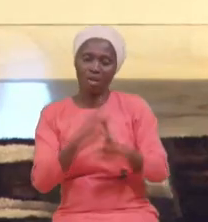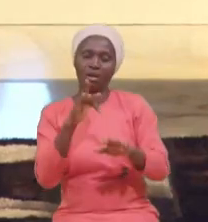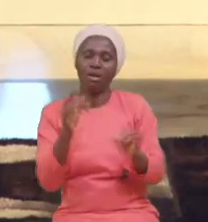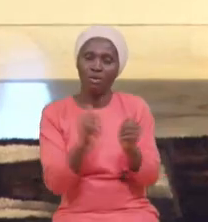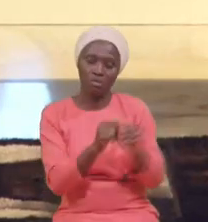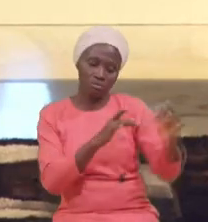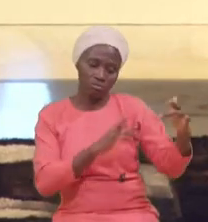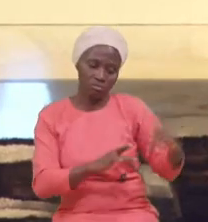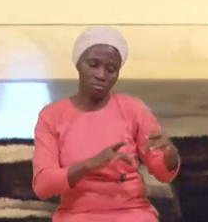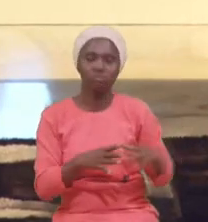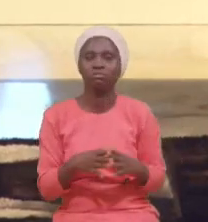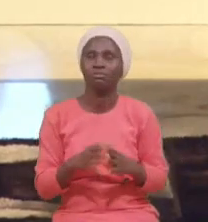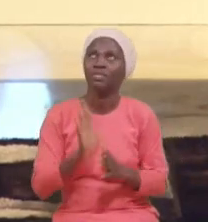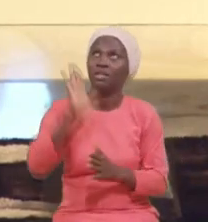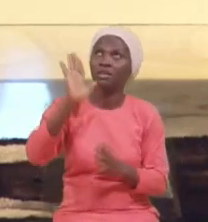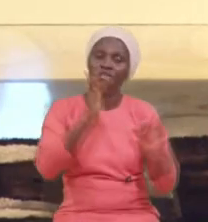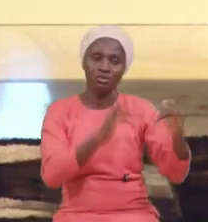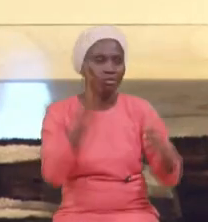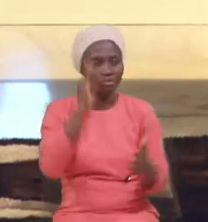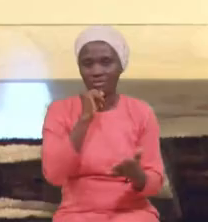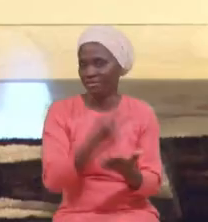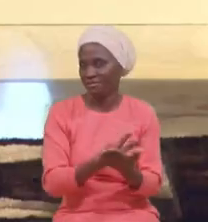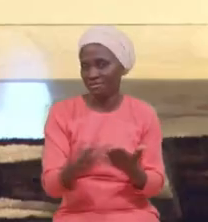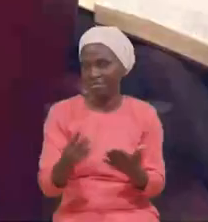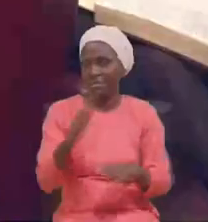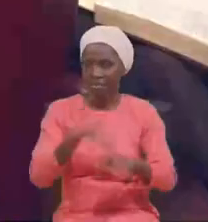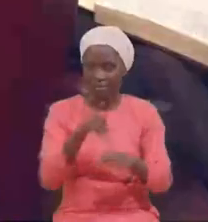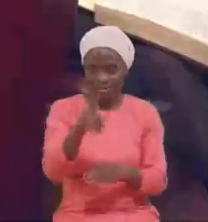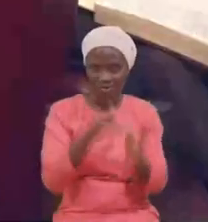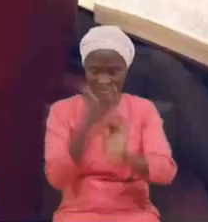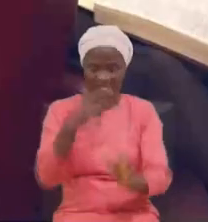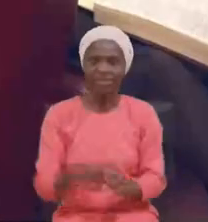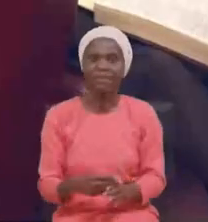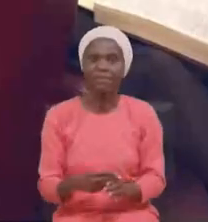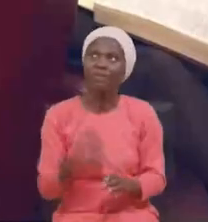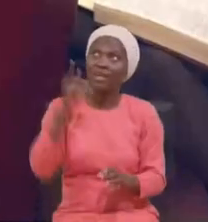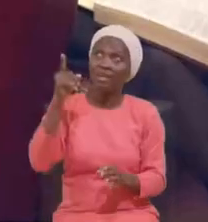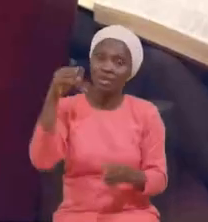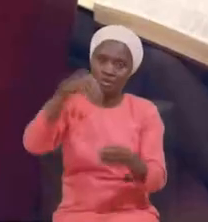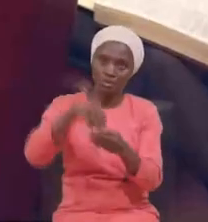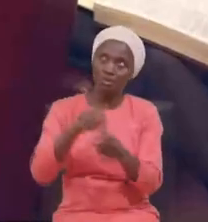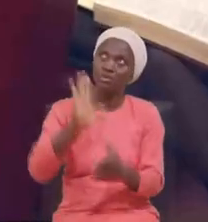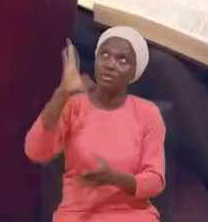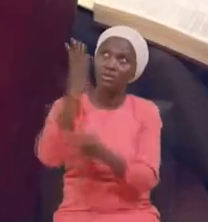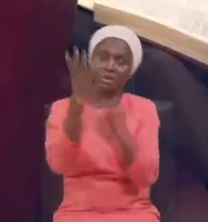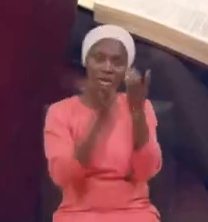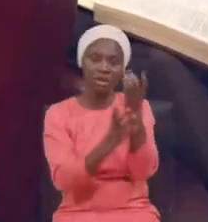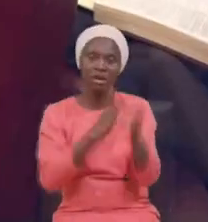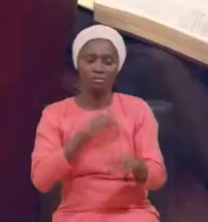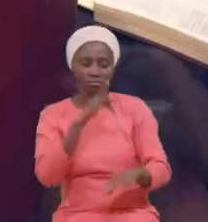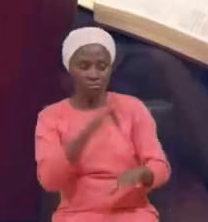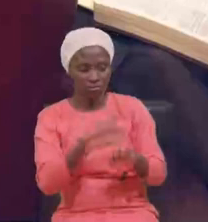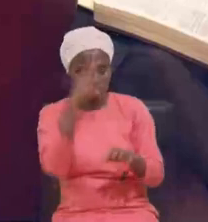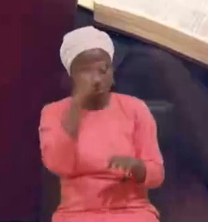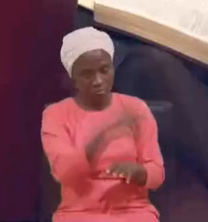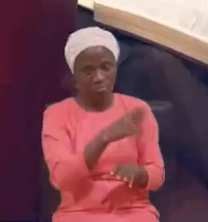Jésus, ému de compassion, sa compassion ne faillira pas en votre faveur.